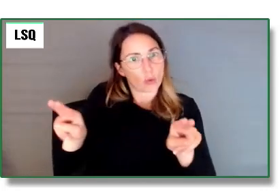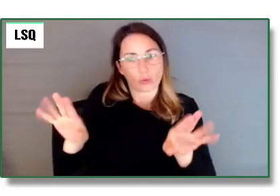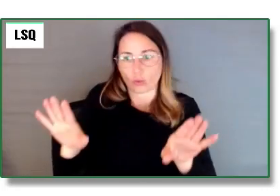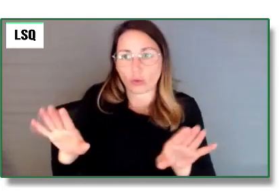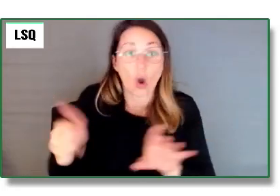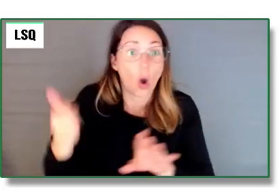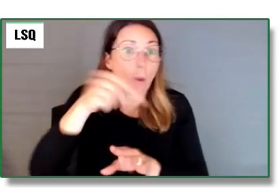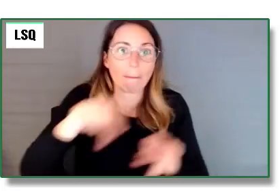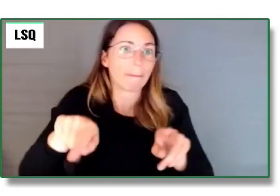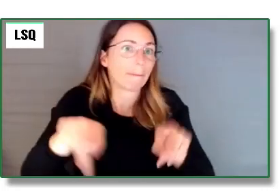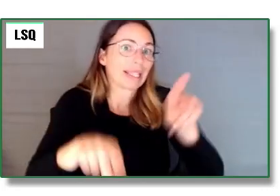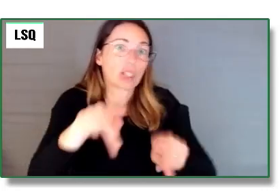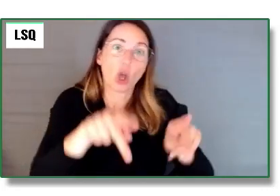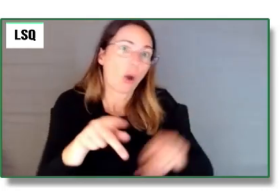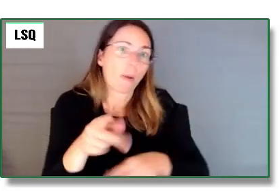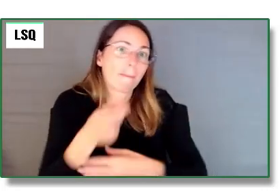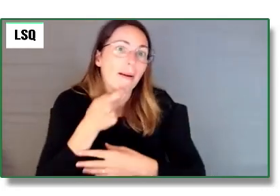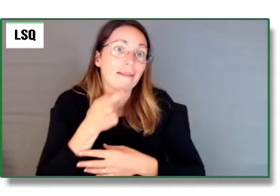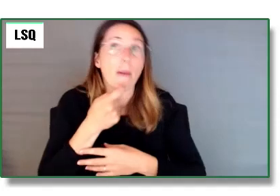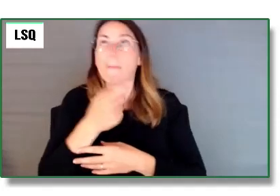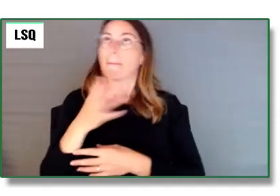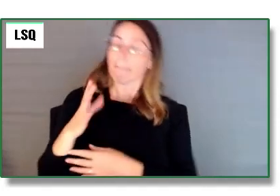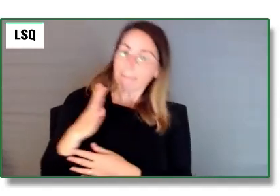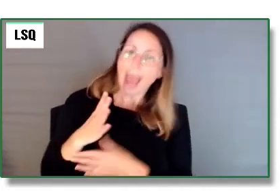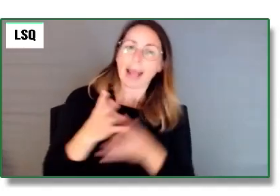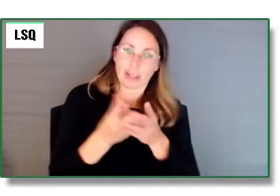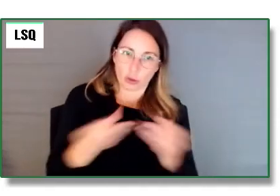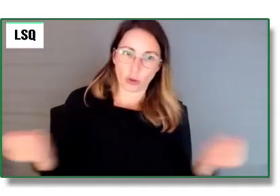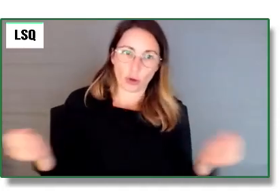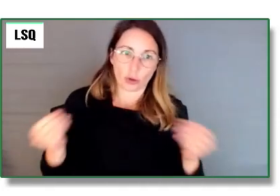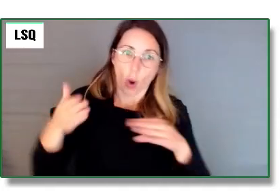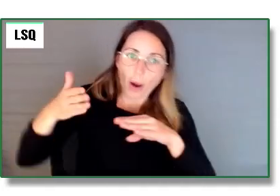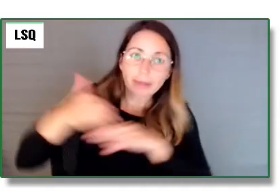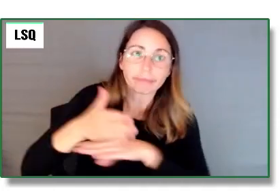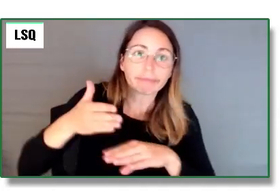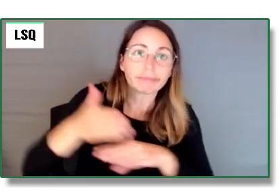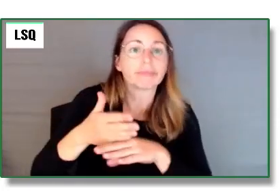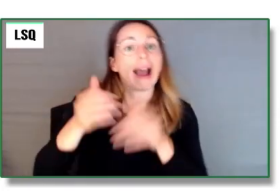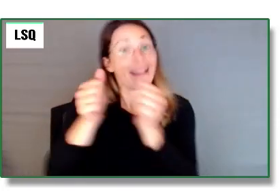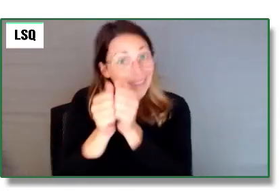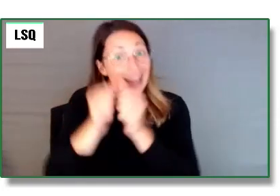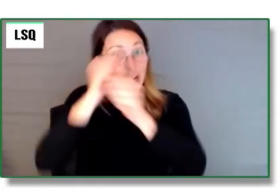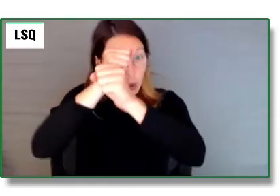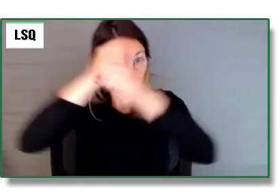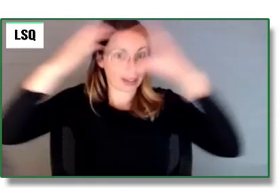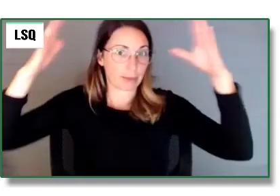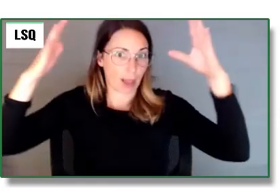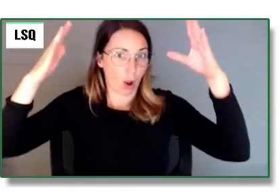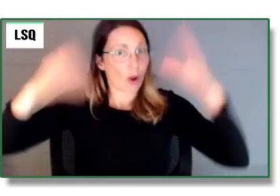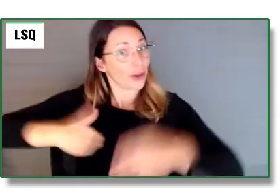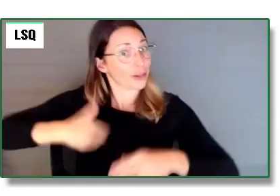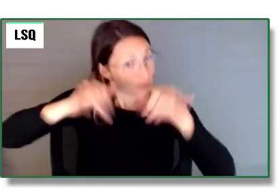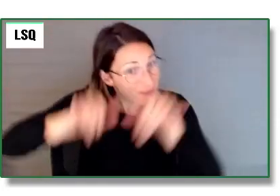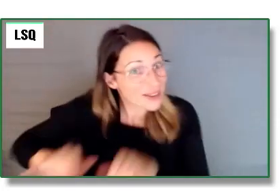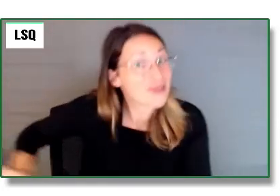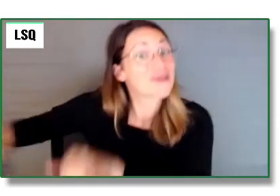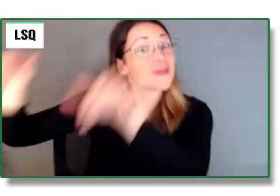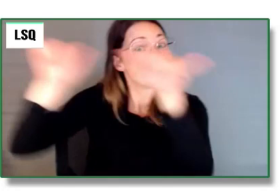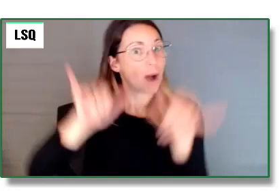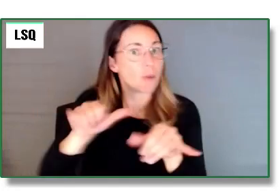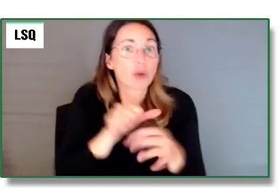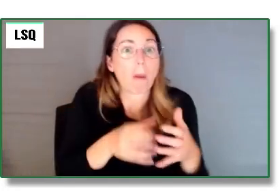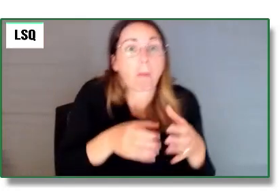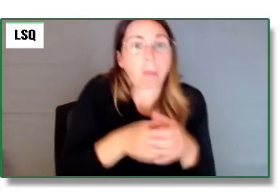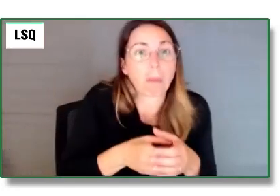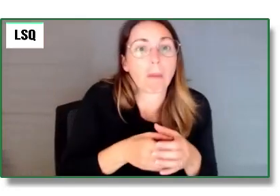les solutions d'accessibilité par la conception sont bénéfiques pour tous, pas seulement pour les personnes handicapées.